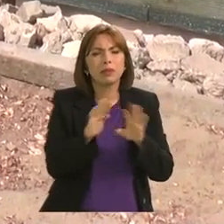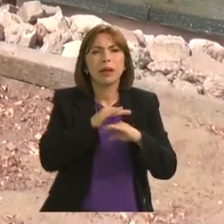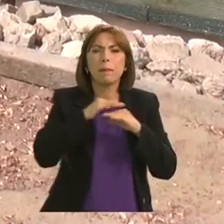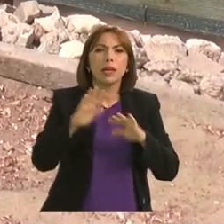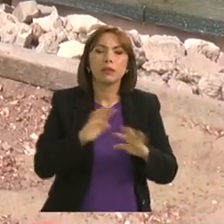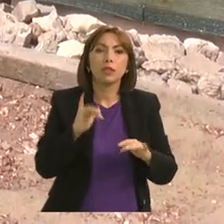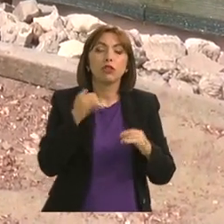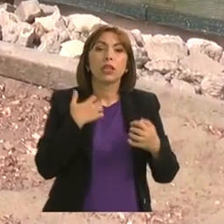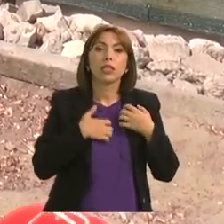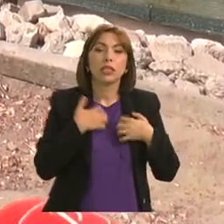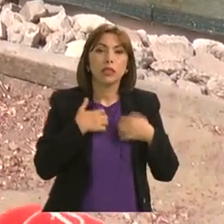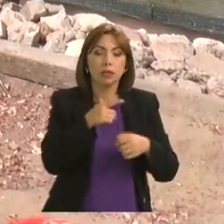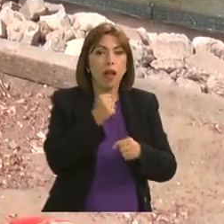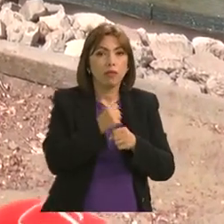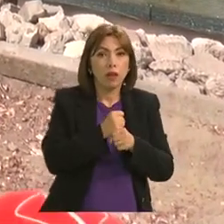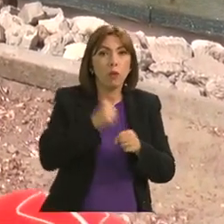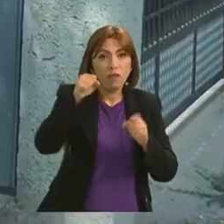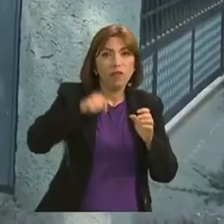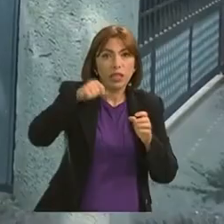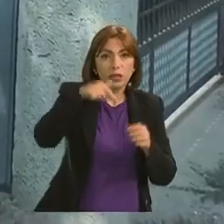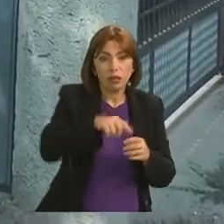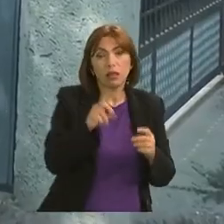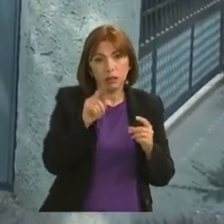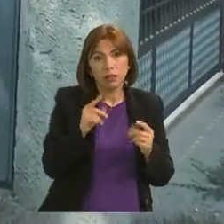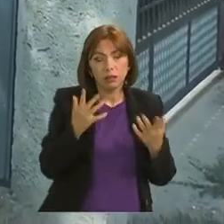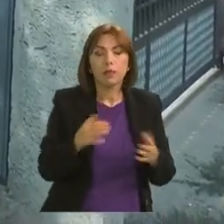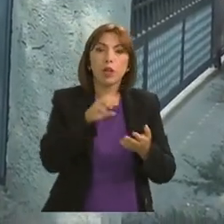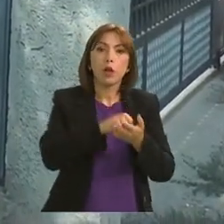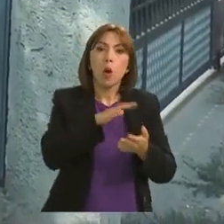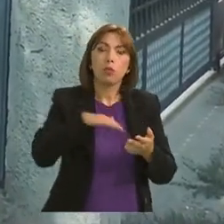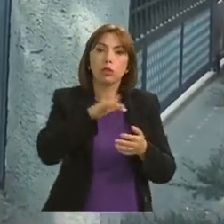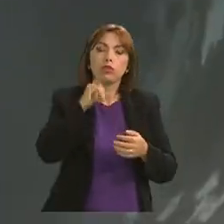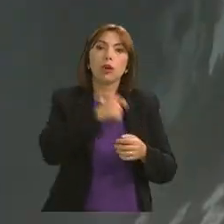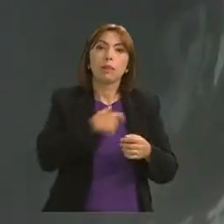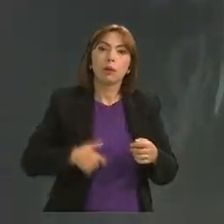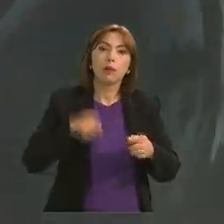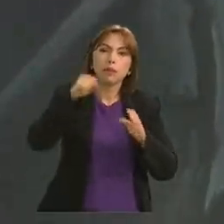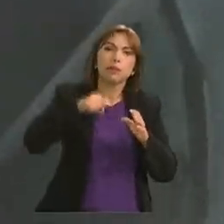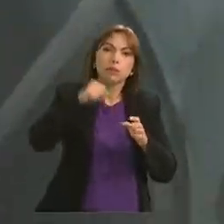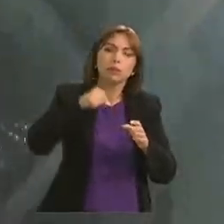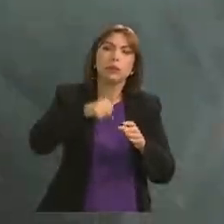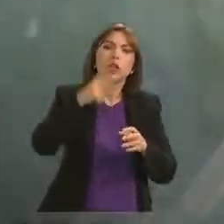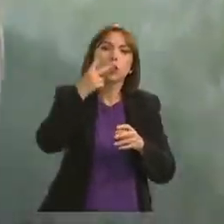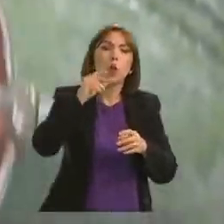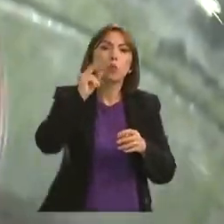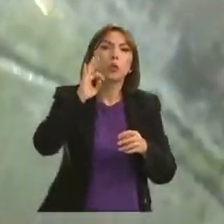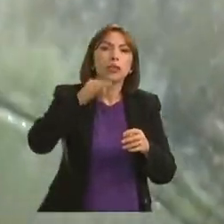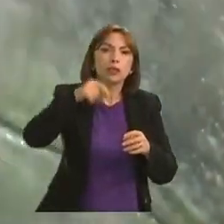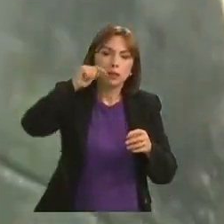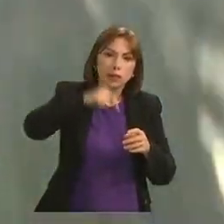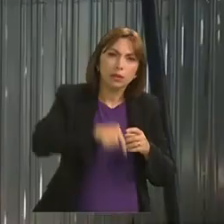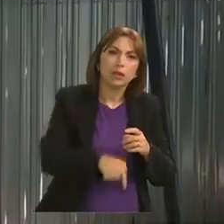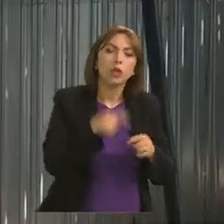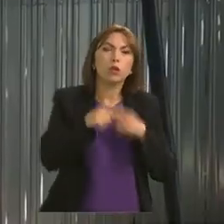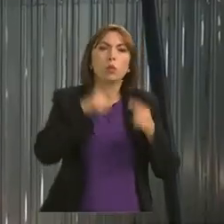Nimic. Și de disperare ați făcut fântâna, da. În comună și primăria forează 2 puțuri. Asta după ce luni întregi apa a fost